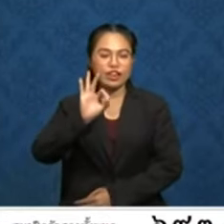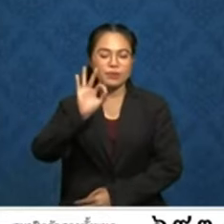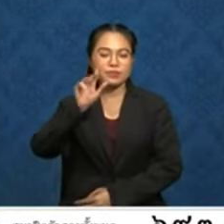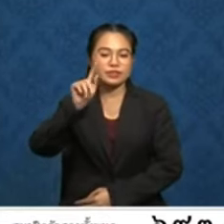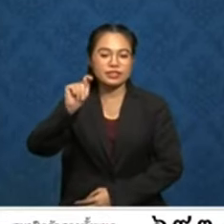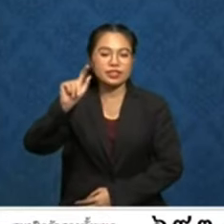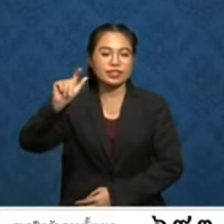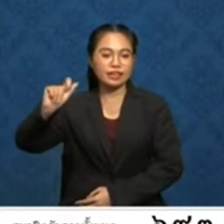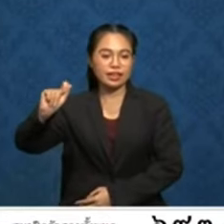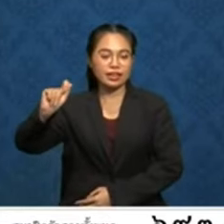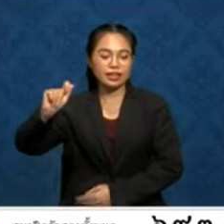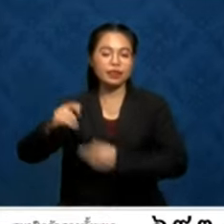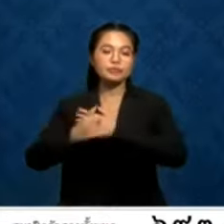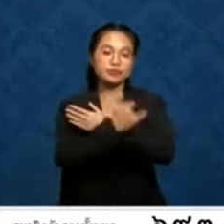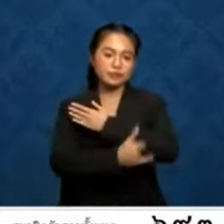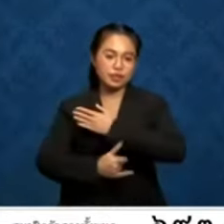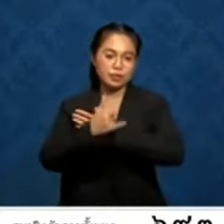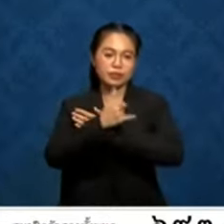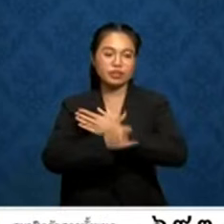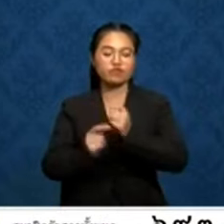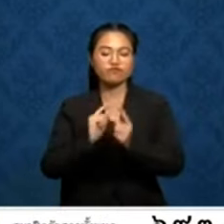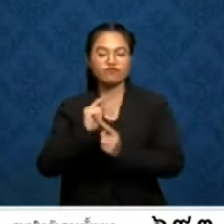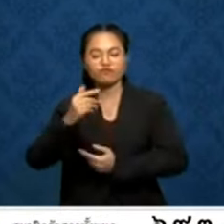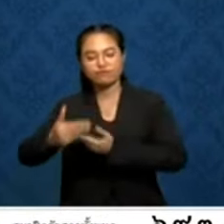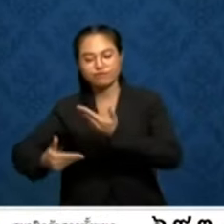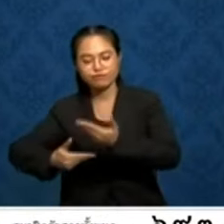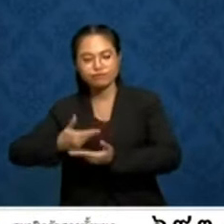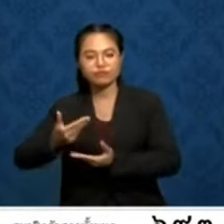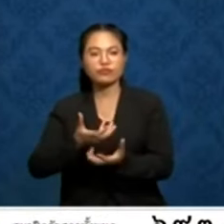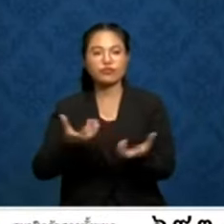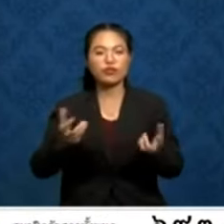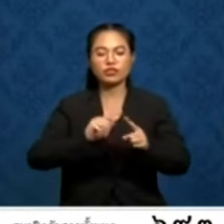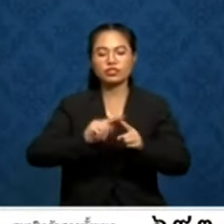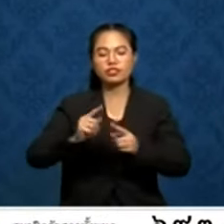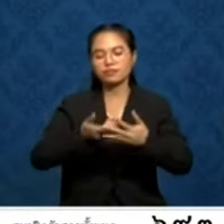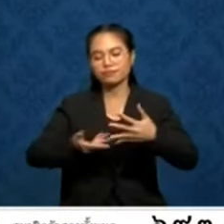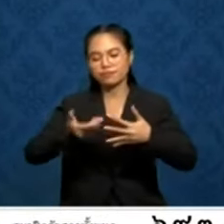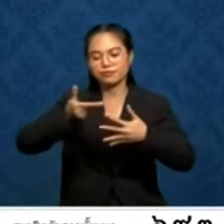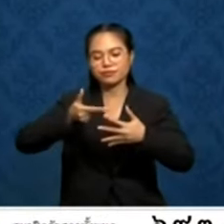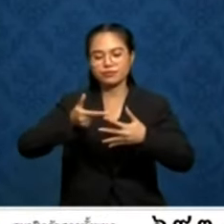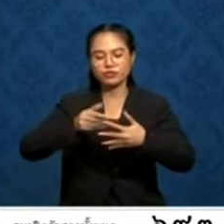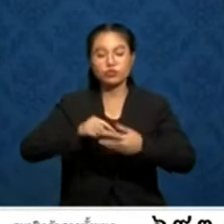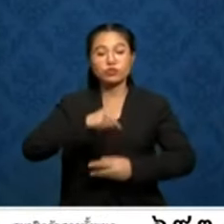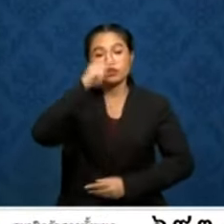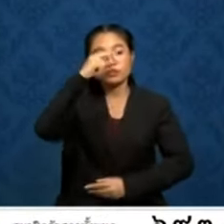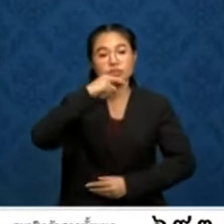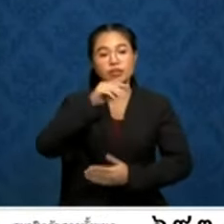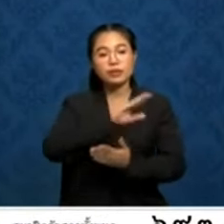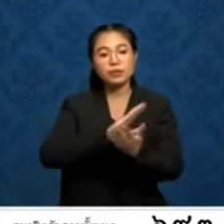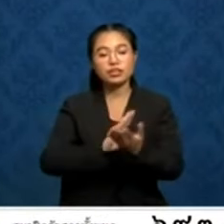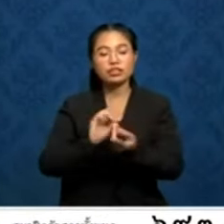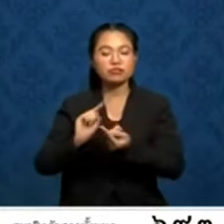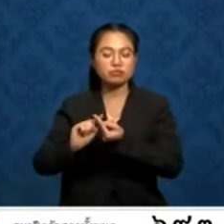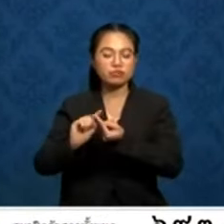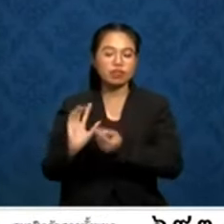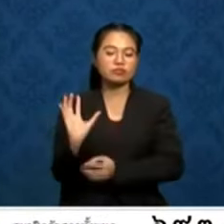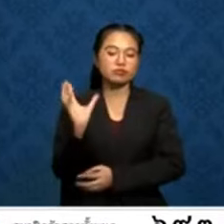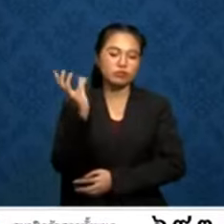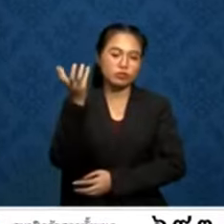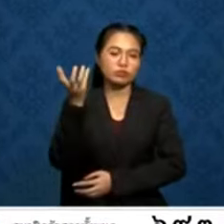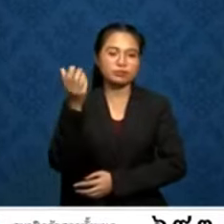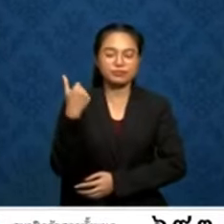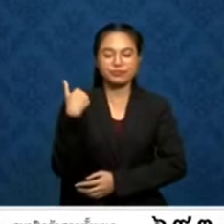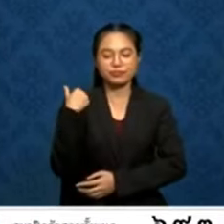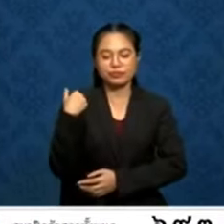ญยกระดับมาตรฐานของประเทศเพิ่มบทบาทประเทศไทยในเวทีโลกและเตรียมความ